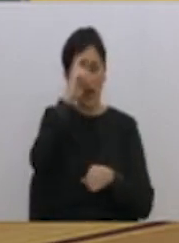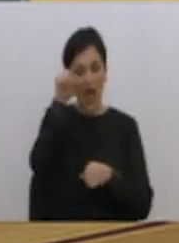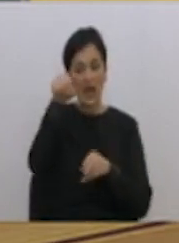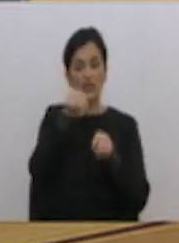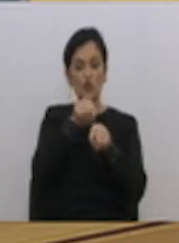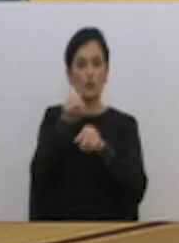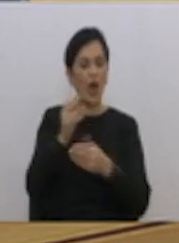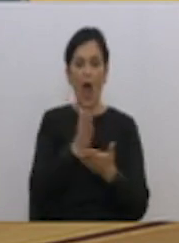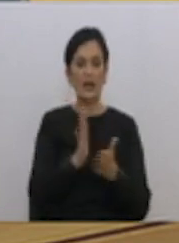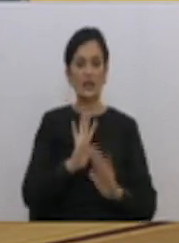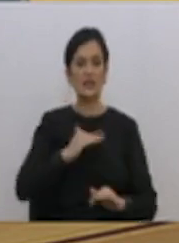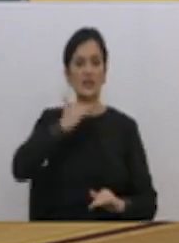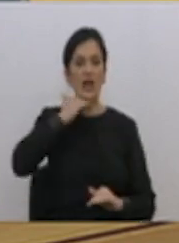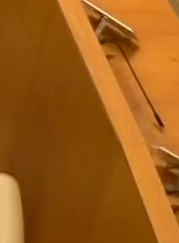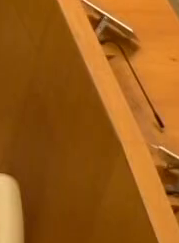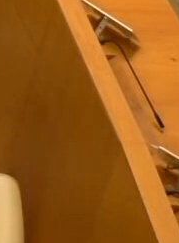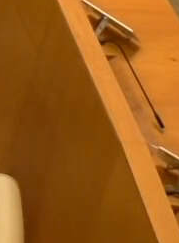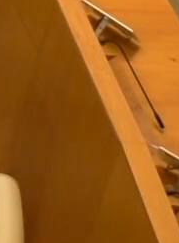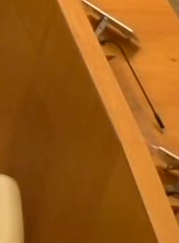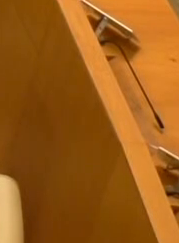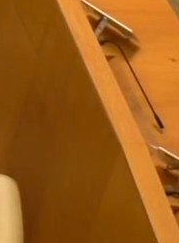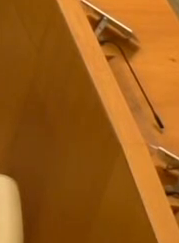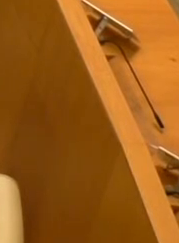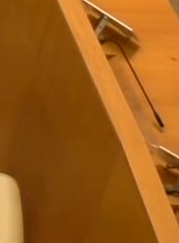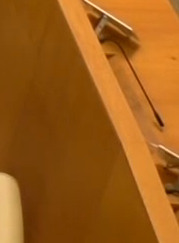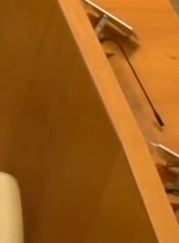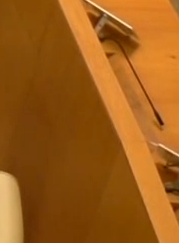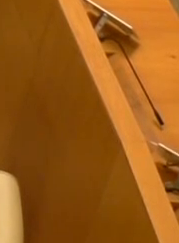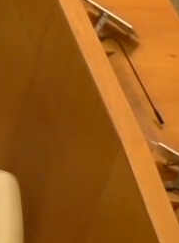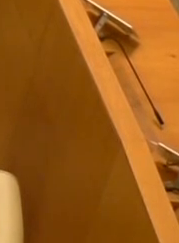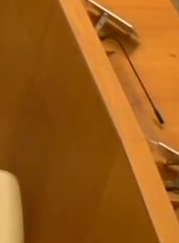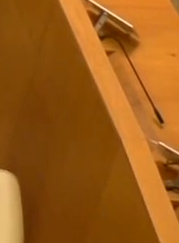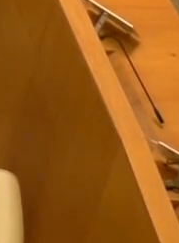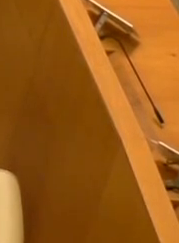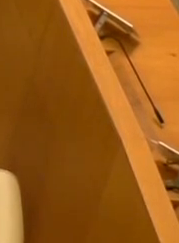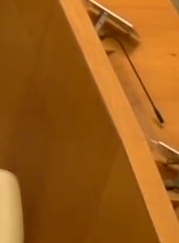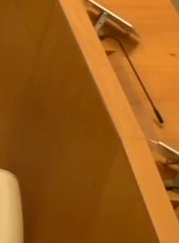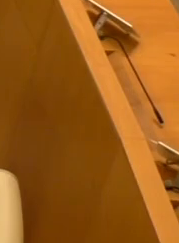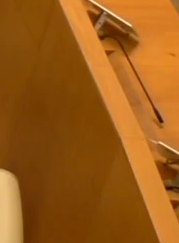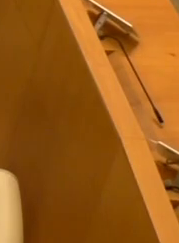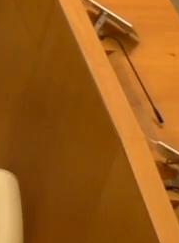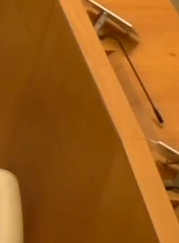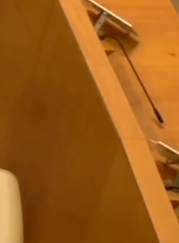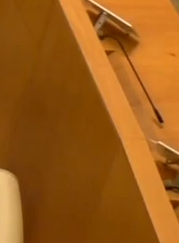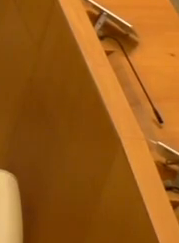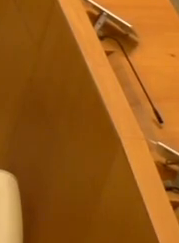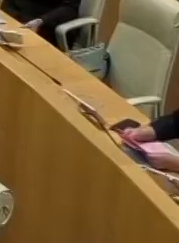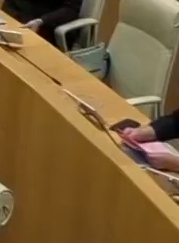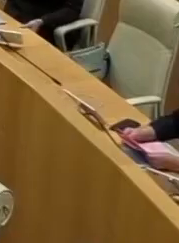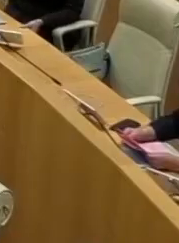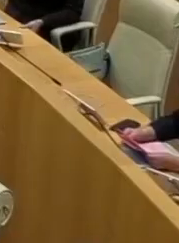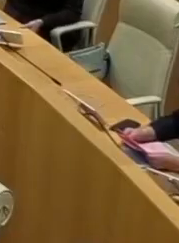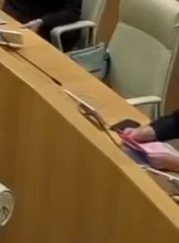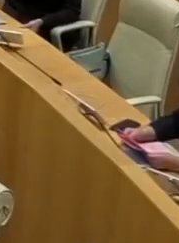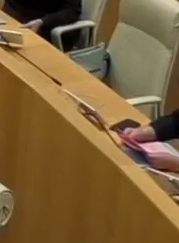ხელისუფლებაზე არ არის საკმარისად ძლიერი. ნინო ლომჯარიას ანგარიშს კრიტიკული შეფასებები მოყვა ქართული ოცნების მხრიდან.